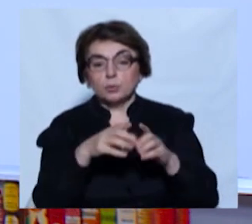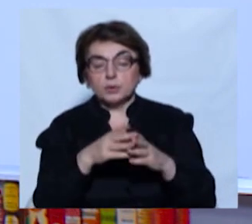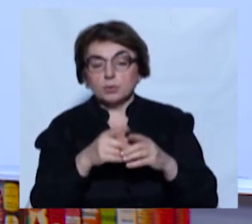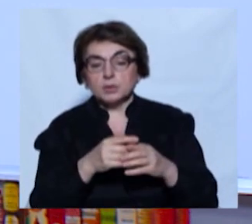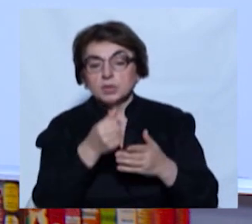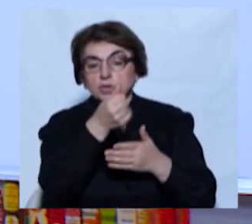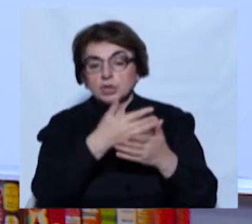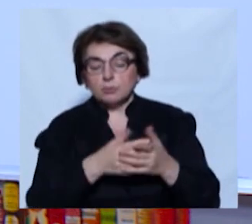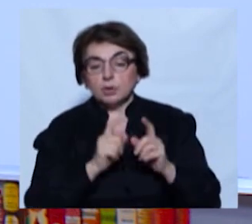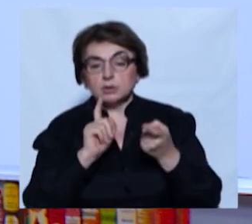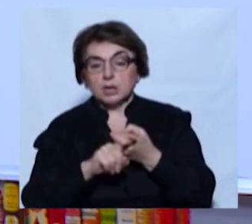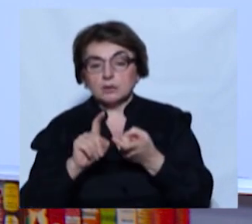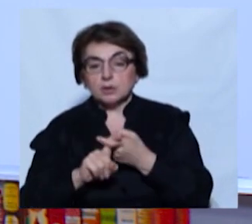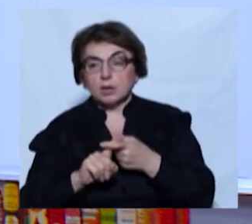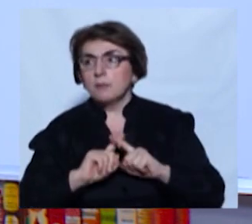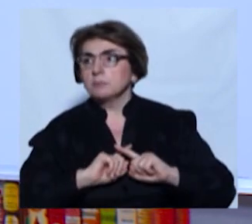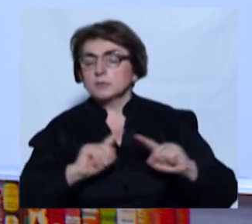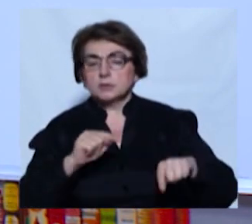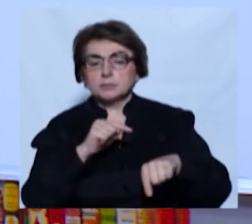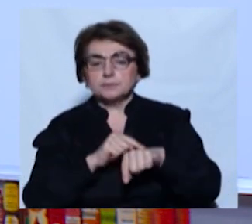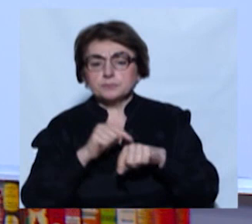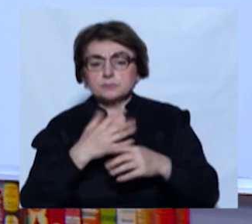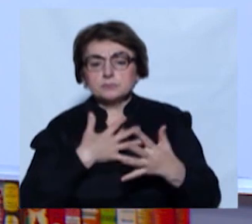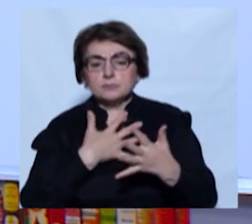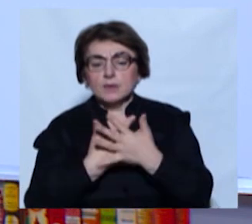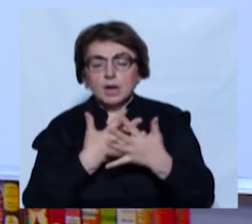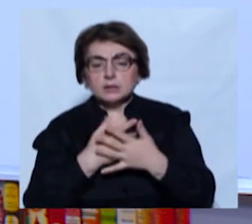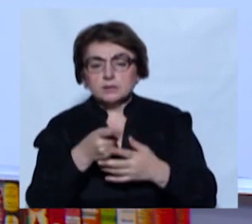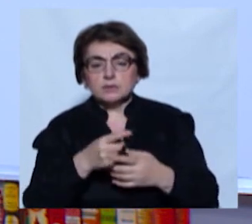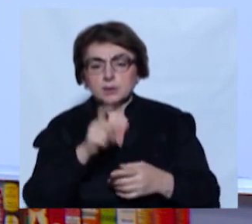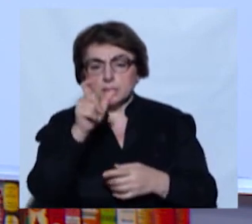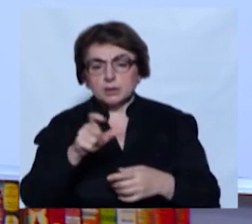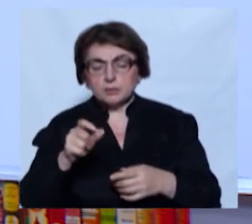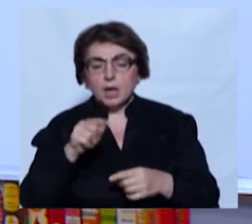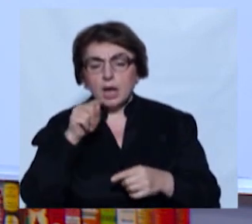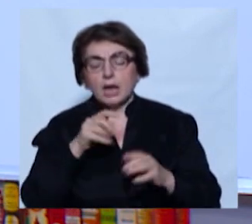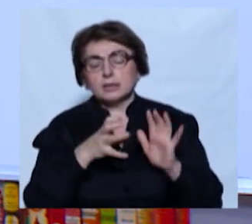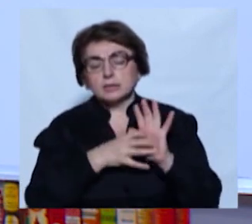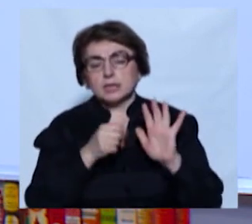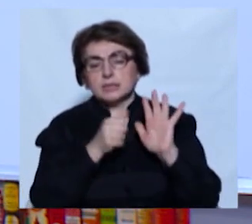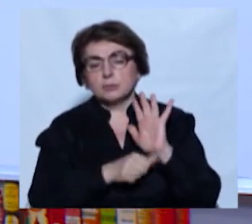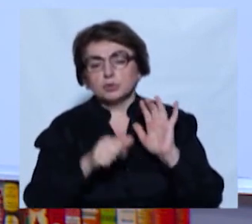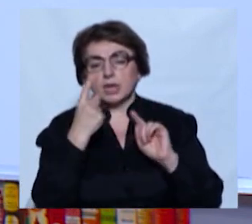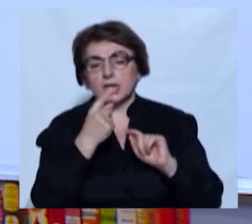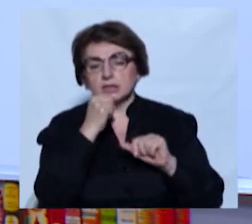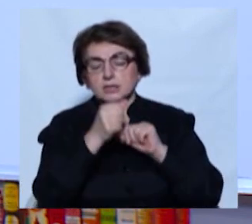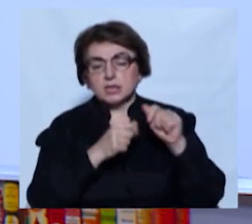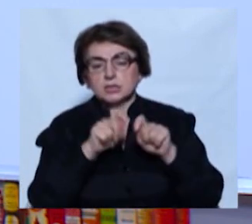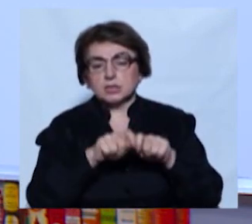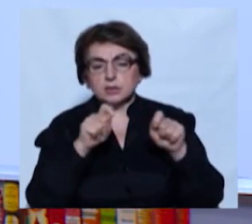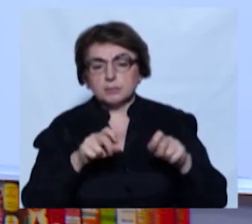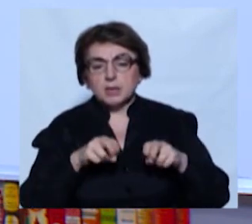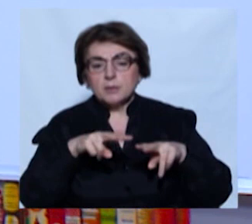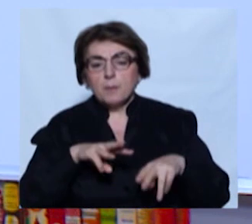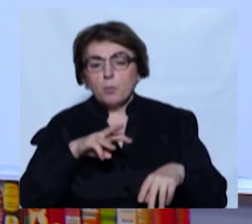დაკავშირებულია გზნებარე გარემოს დაცვითი აქტივისტების ჯგუფთან და 1961 წელს ქმნიან ეგრეთ წოდებულ